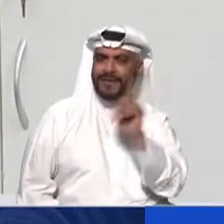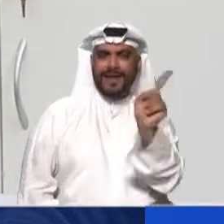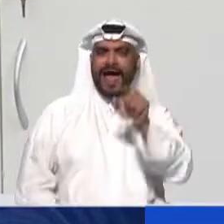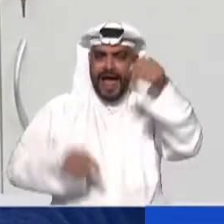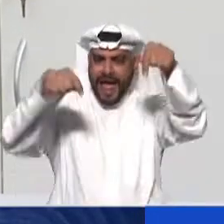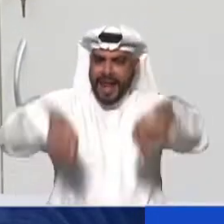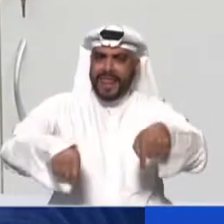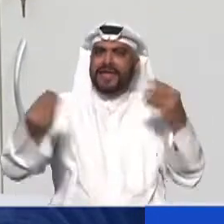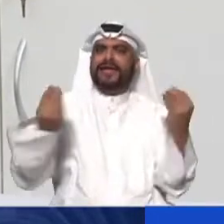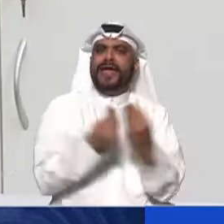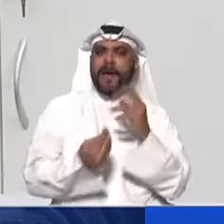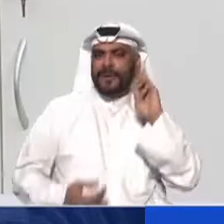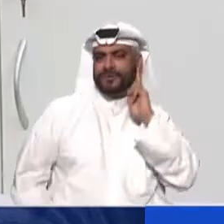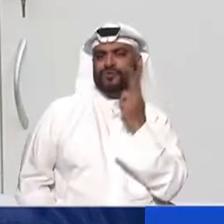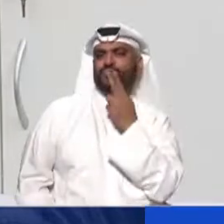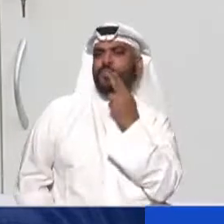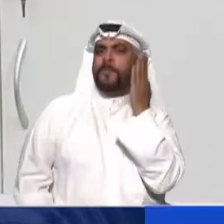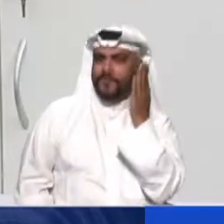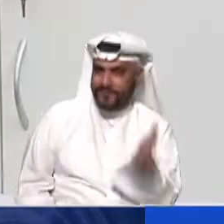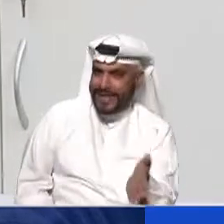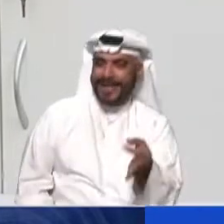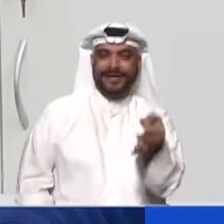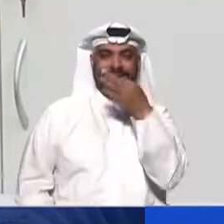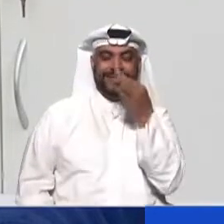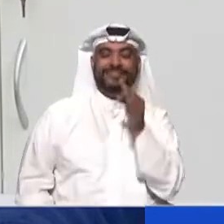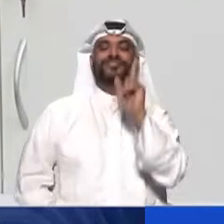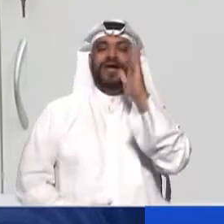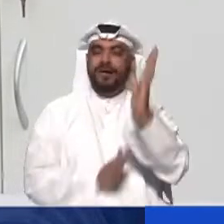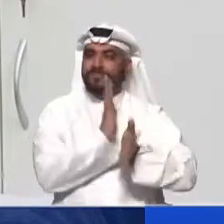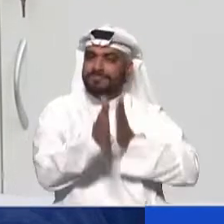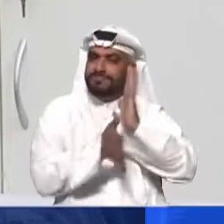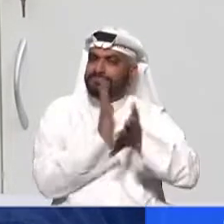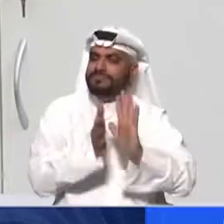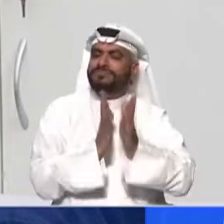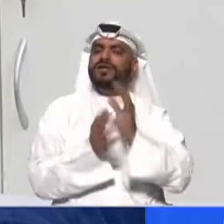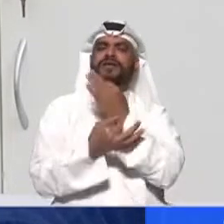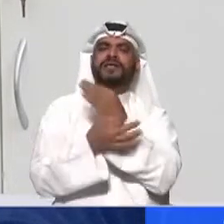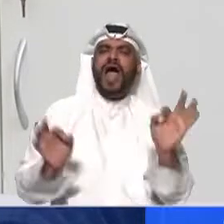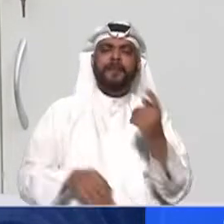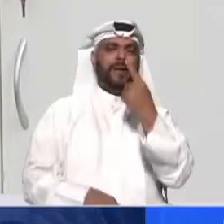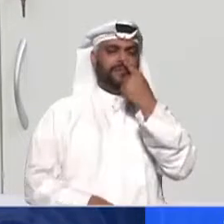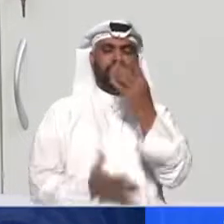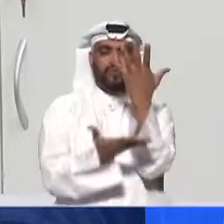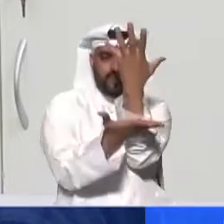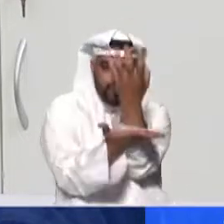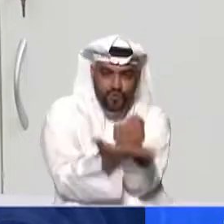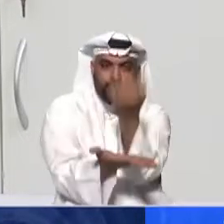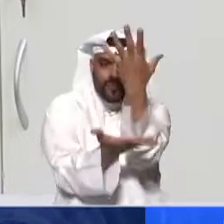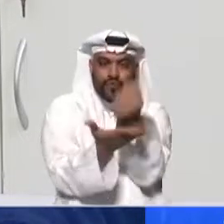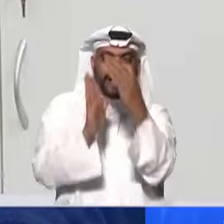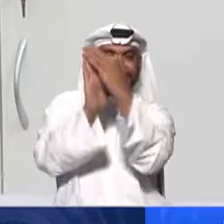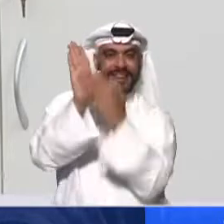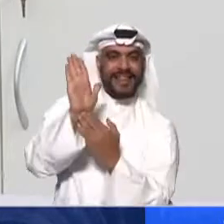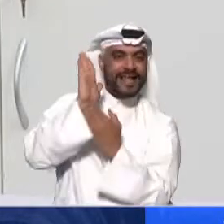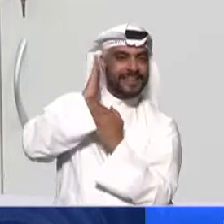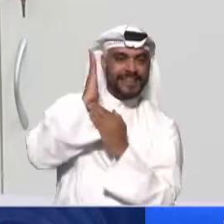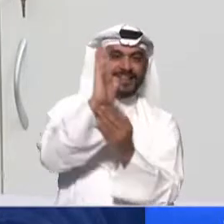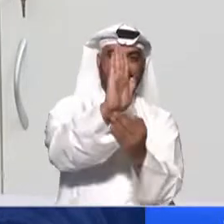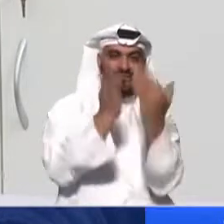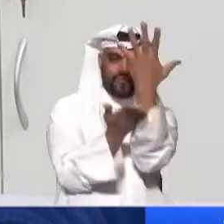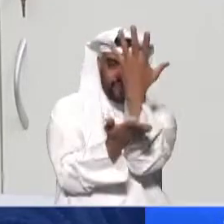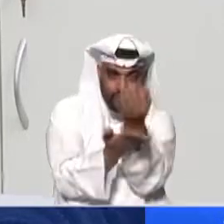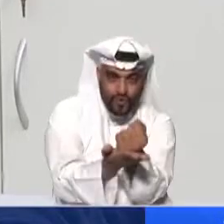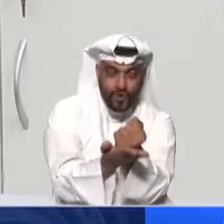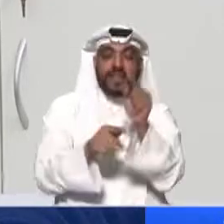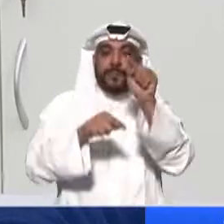هو يدعم البرنامجين، إن شاء الله راح يستطيعون الأخوة الصم إنهم ينزلون هذا البرنامج، وبالتالي في حال حدوث